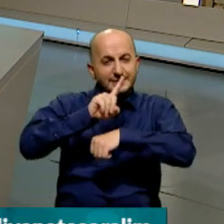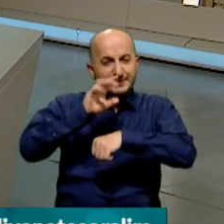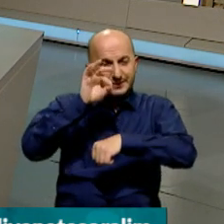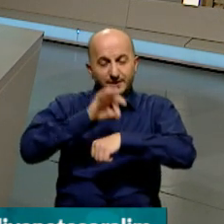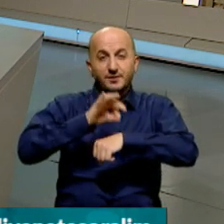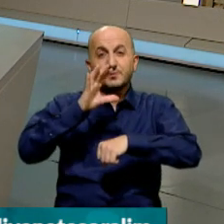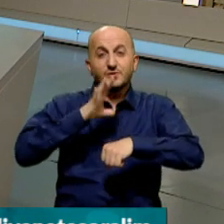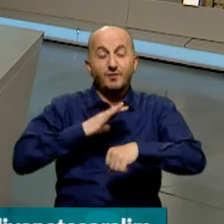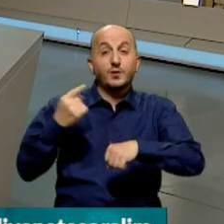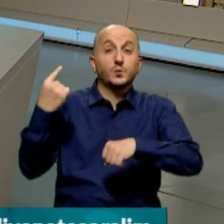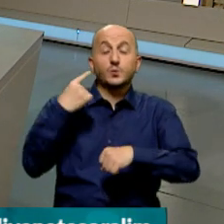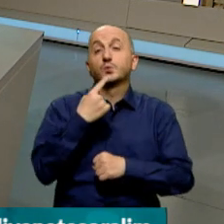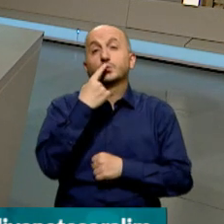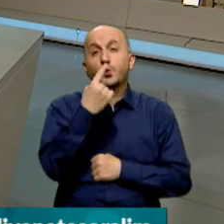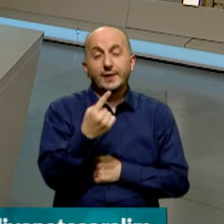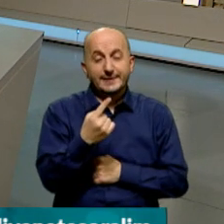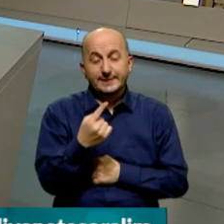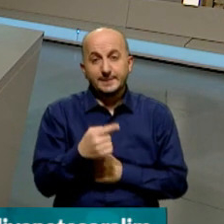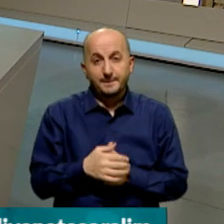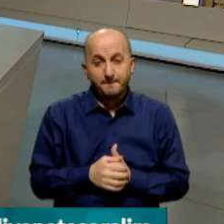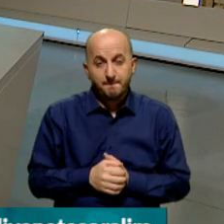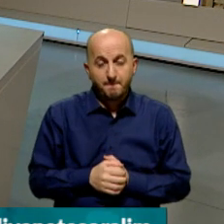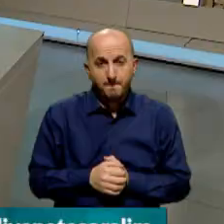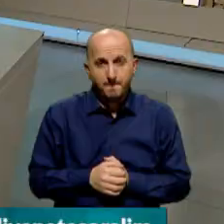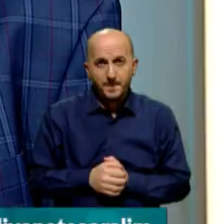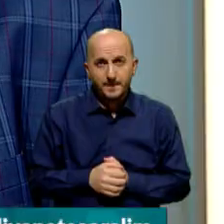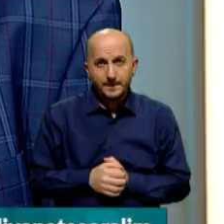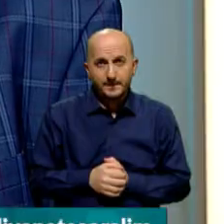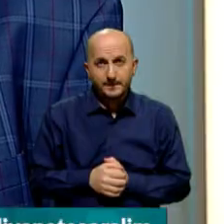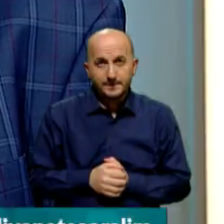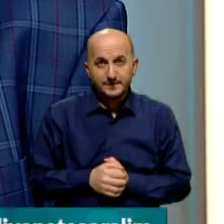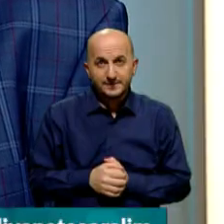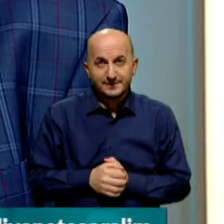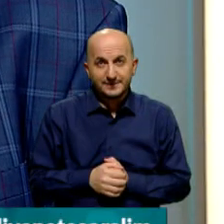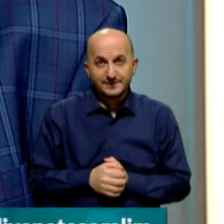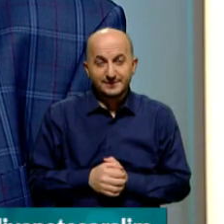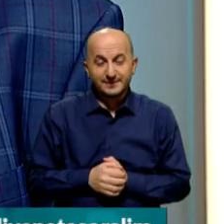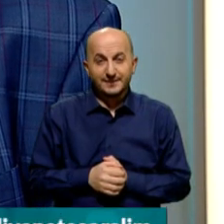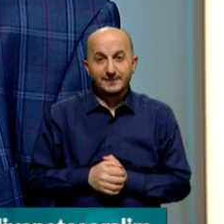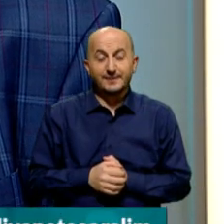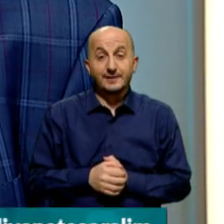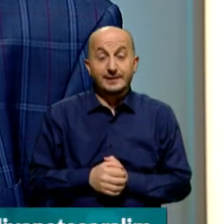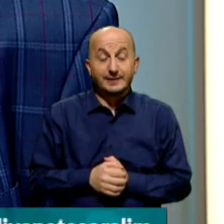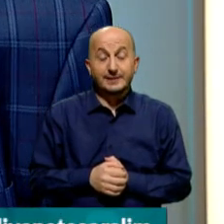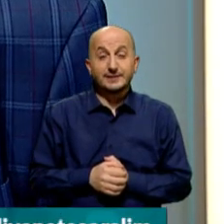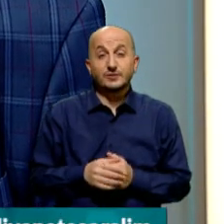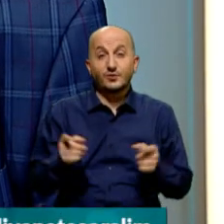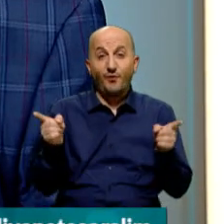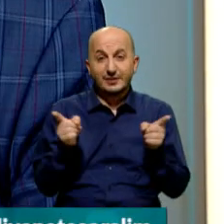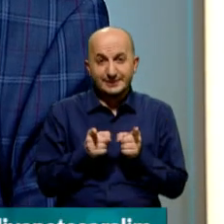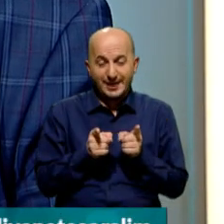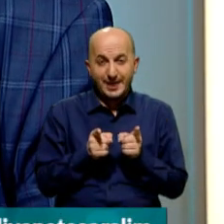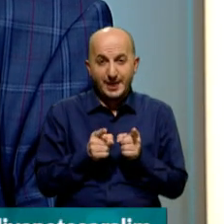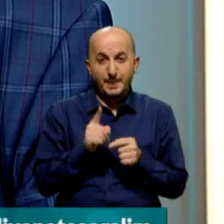Dün söyledik. Söyledik. Bir dakikam var. Açtığımız bir dakika oldu. O zaman çok kısa.